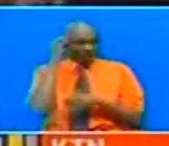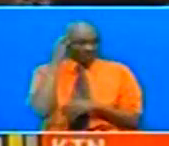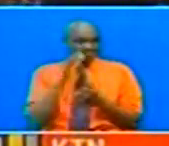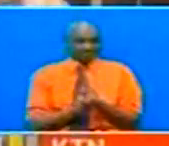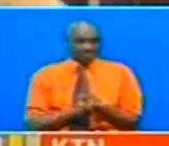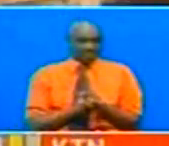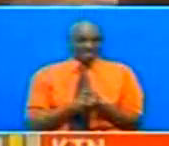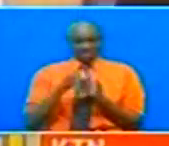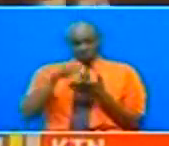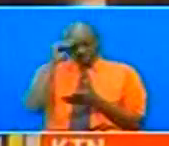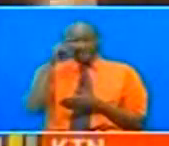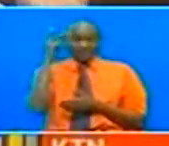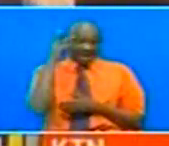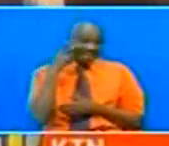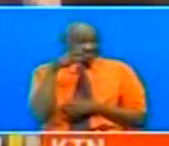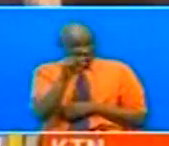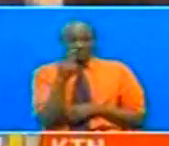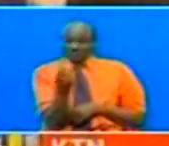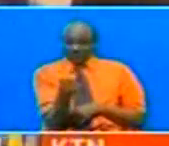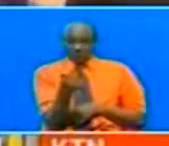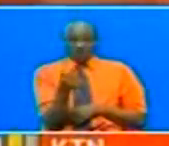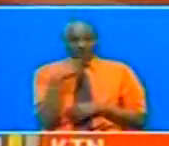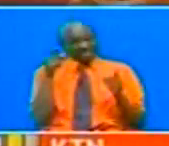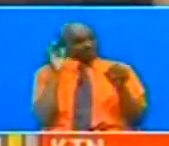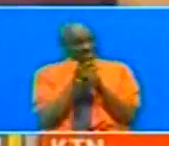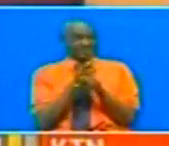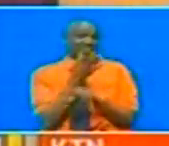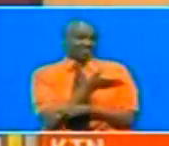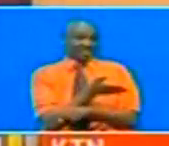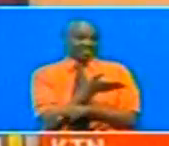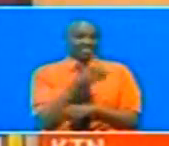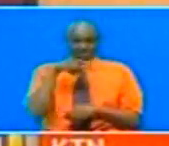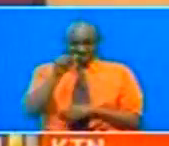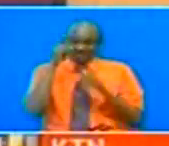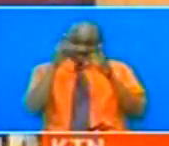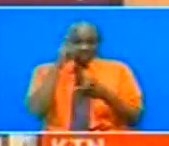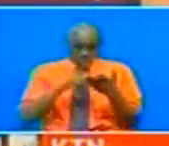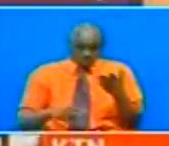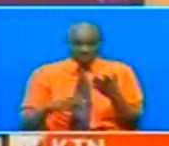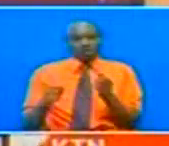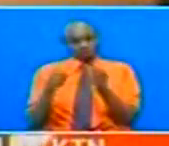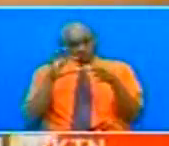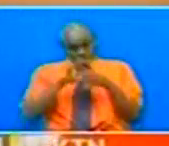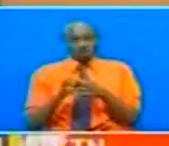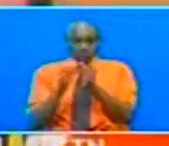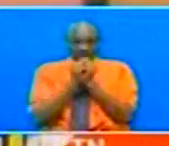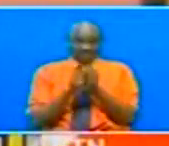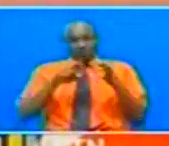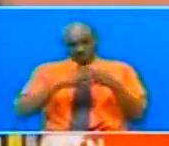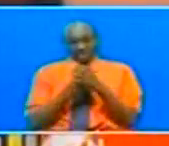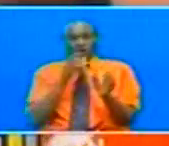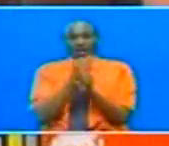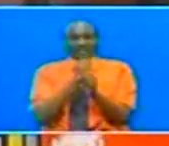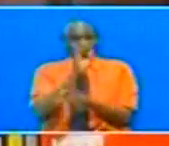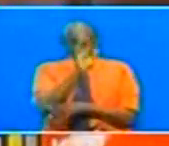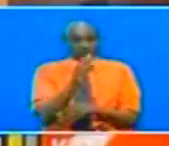Ni wanafunzi wazazi wachache tu kati ya wengi chuoni humu ambao waliamua kuungana na kubuni chama chao angalau